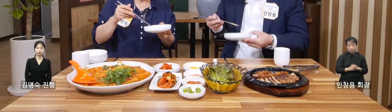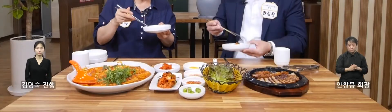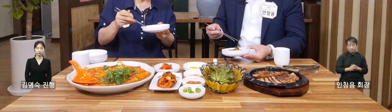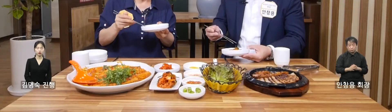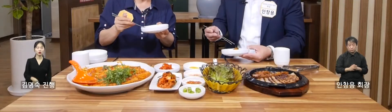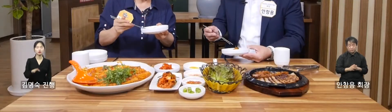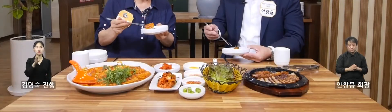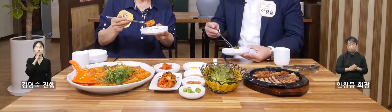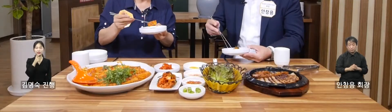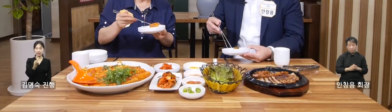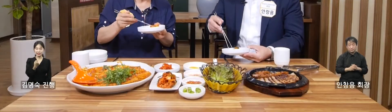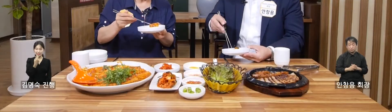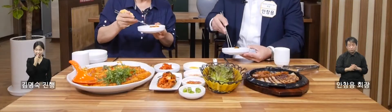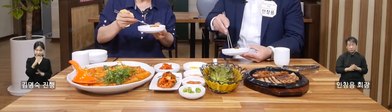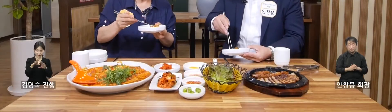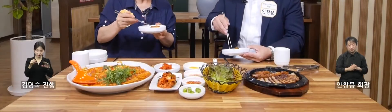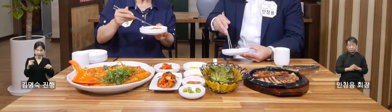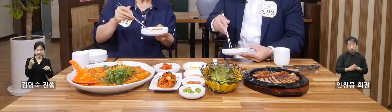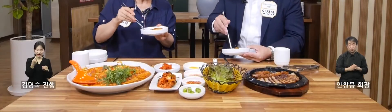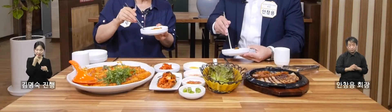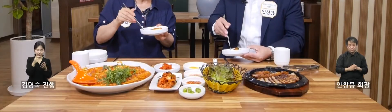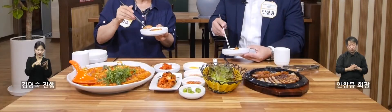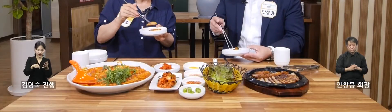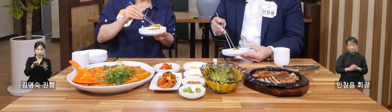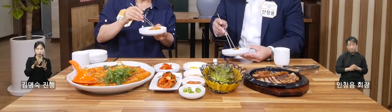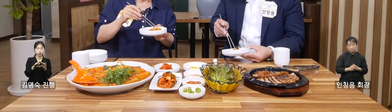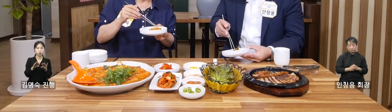되게 부드럽다 두부가.